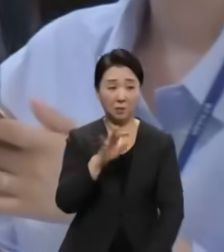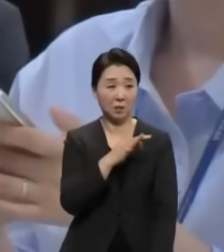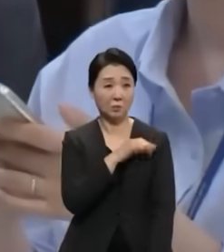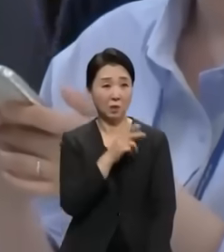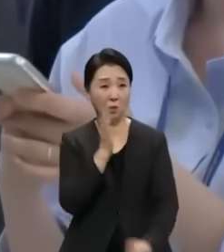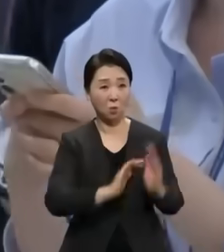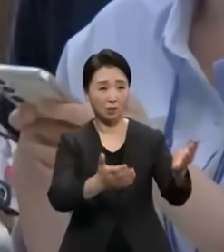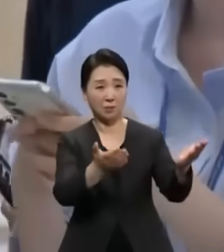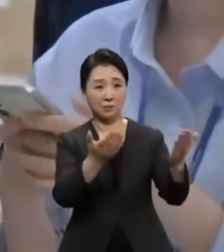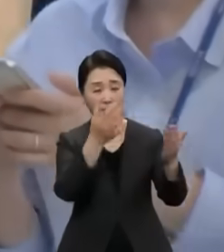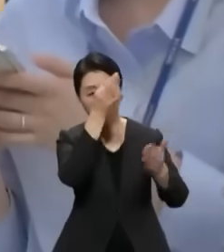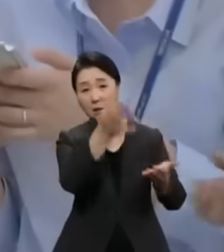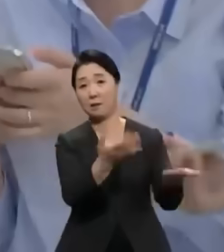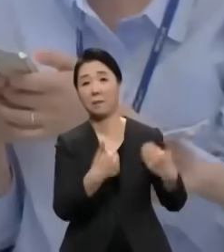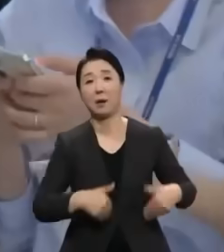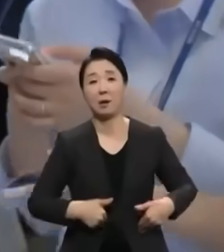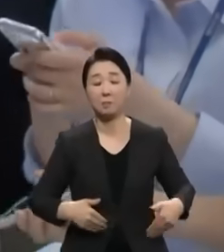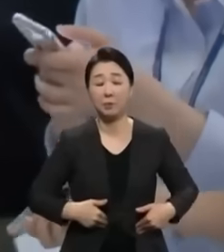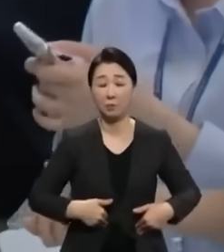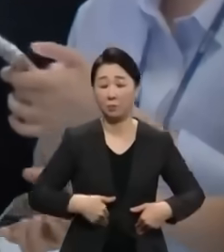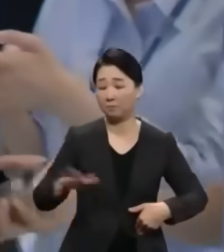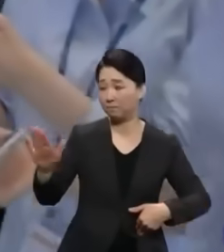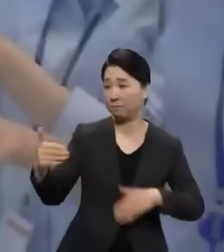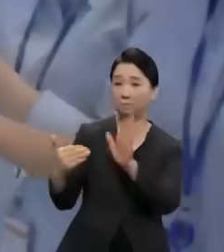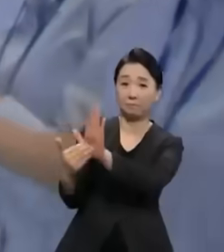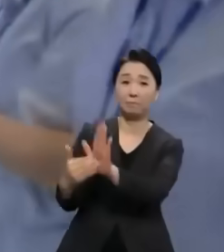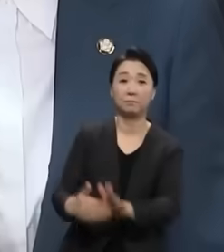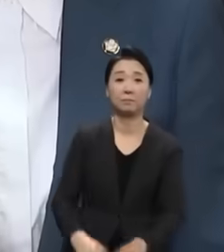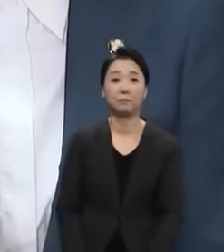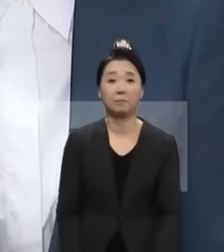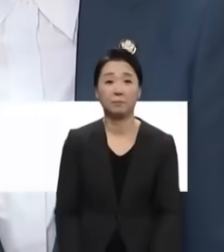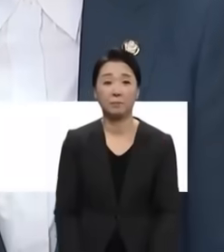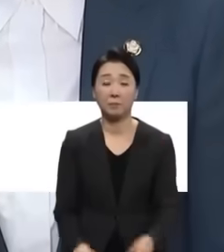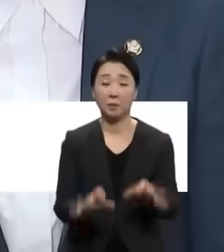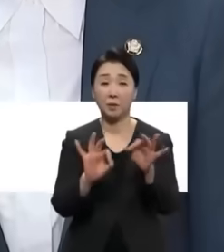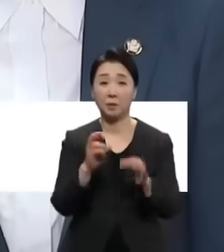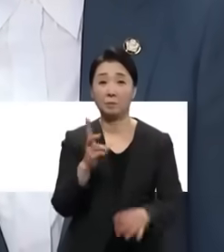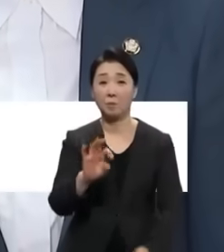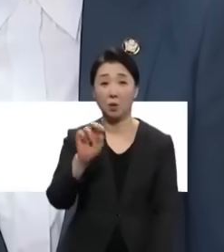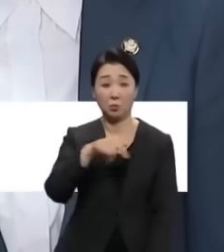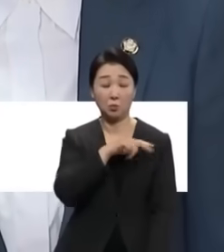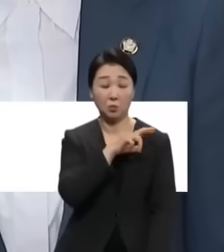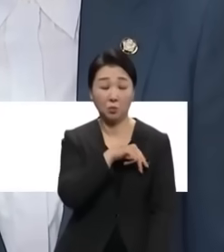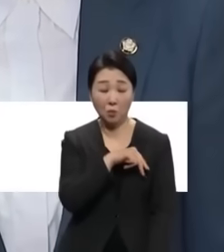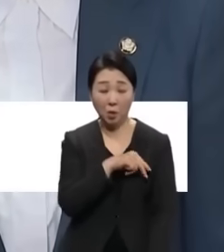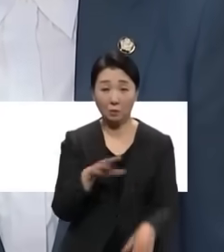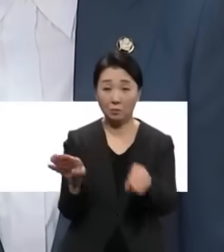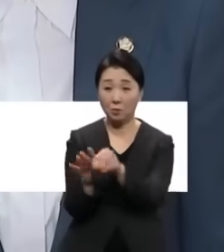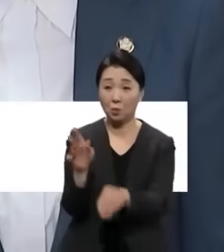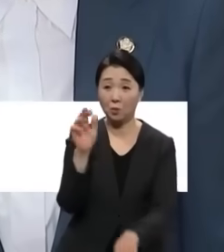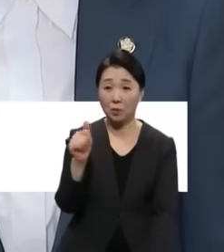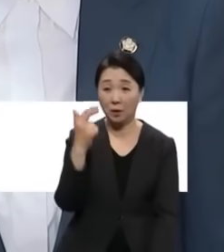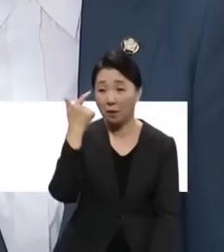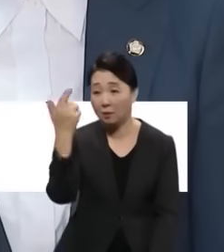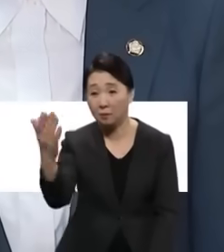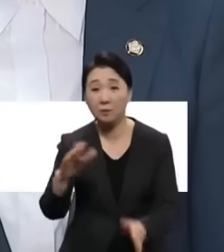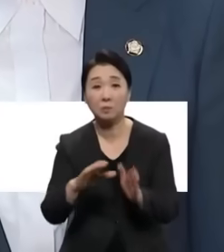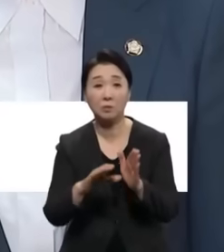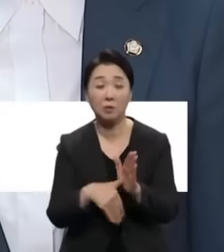공식 사과를 요구했지만 김 의원은 거부했습니다. 김병주 의원이 총리께 대정부 질문을 하는